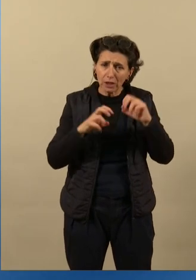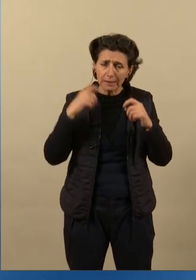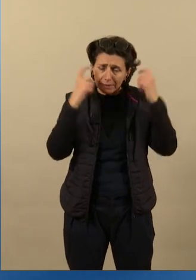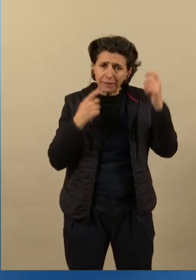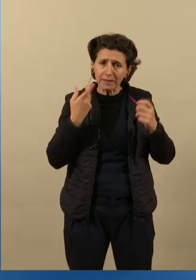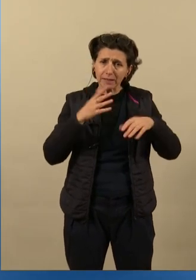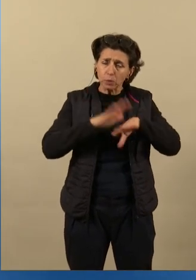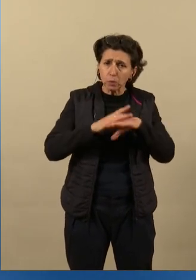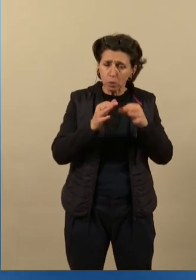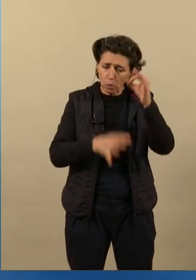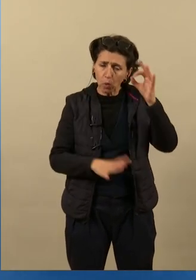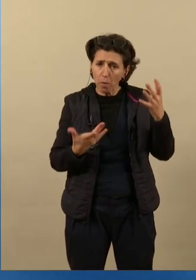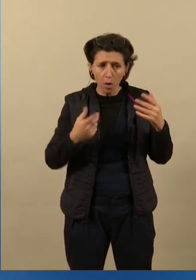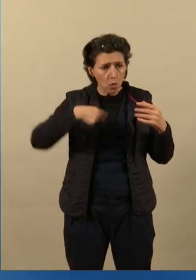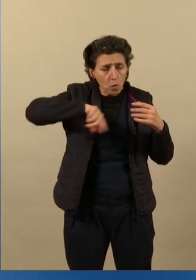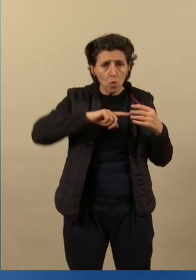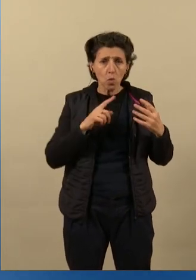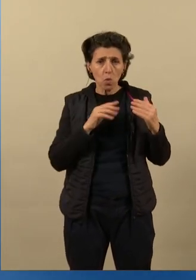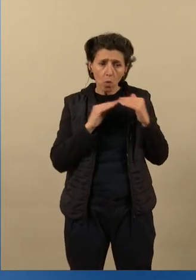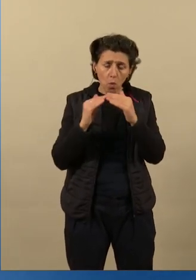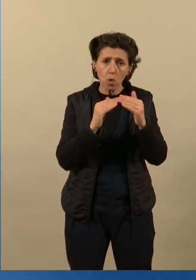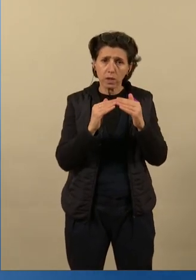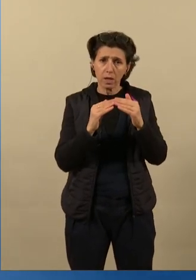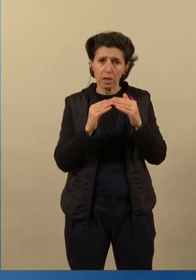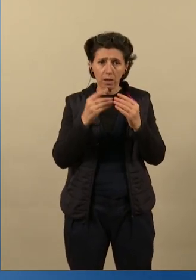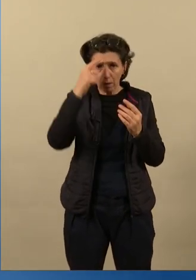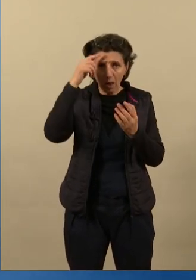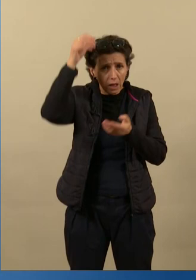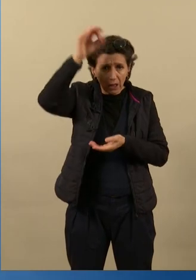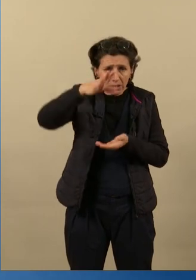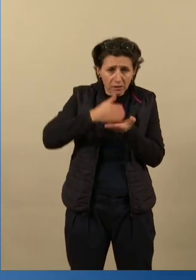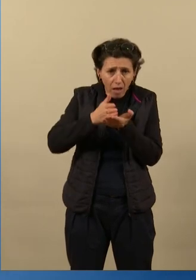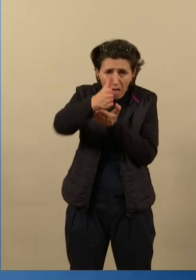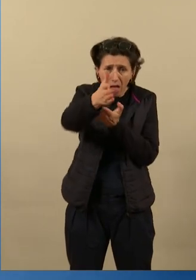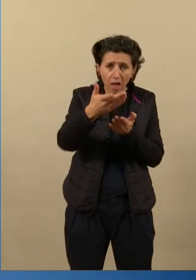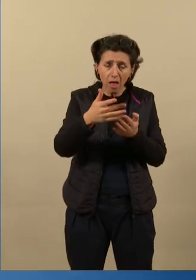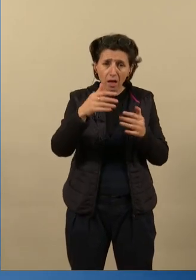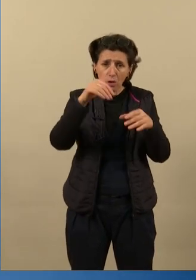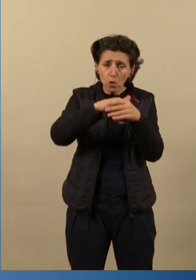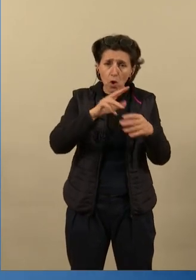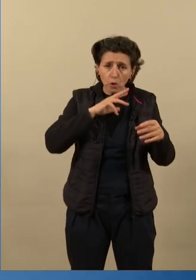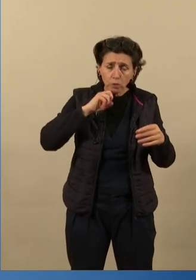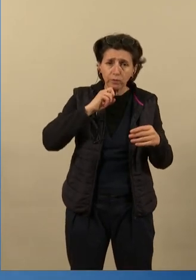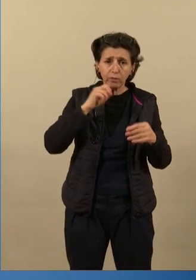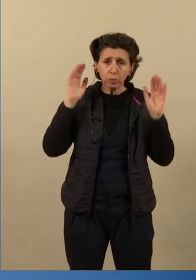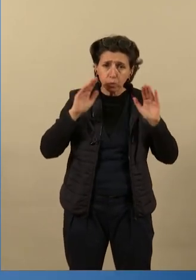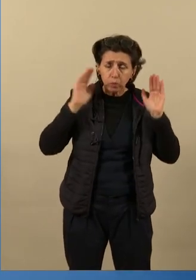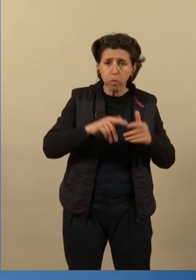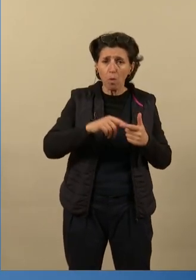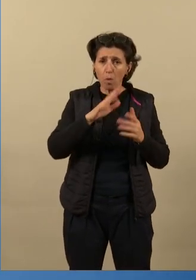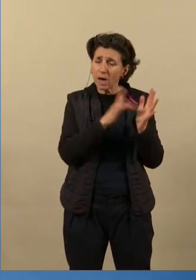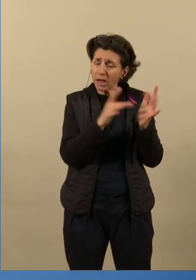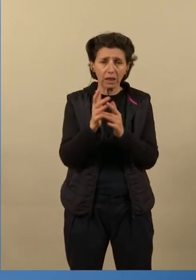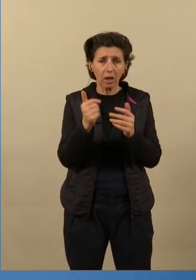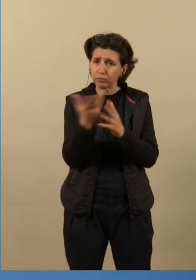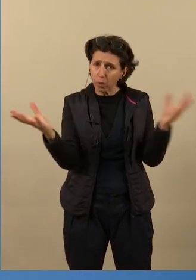communauté de destin qui réunit des Juifs des musulmans et des chrétiens donc voilà ce que je voulais dire le